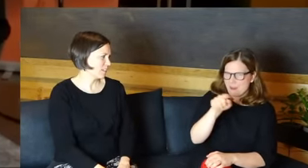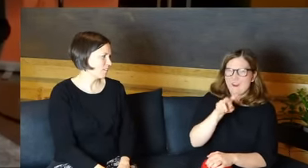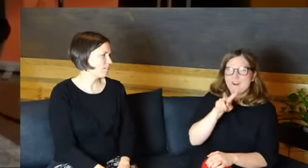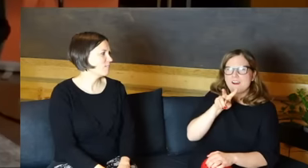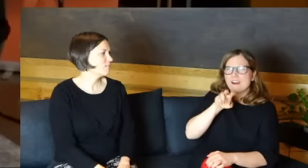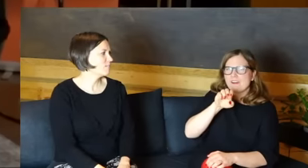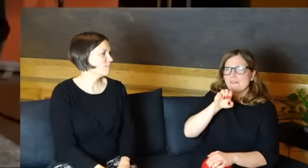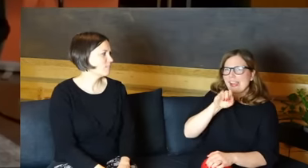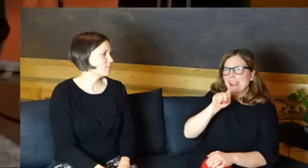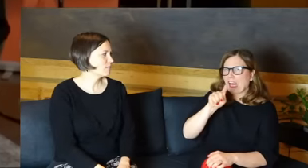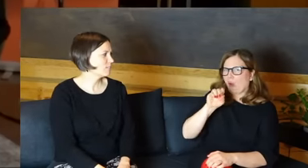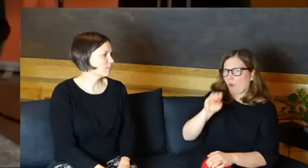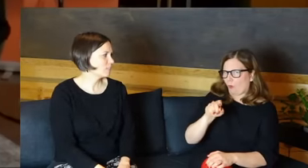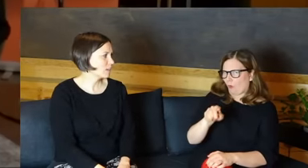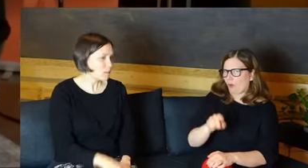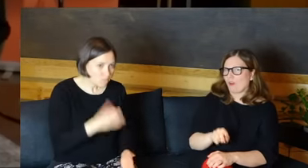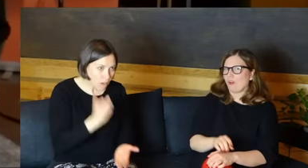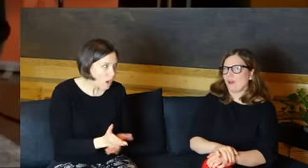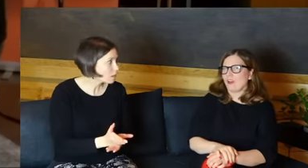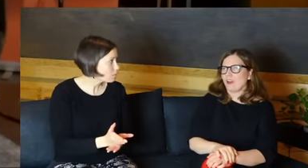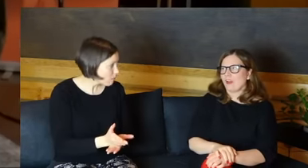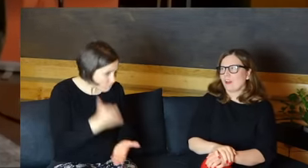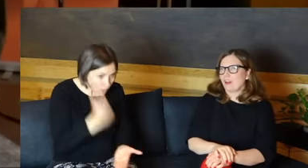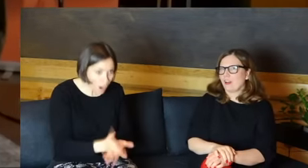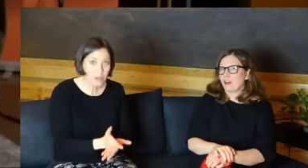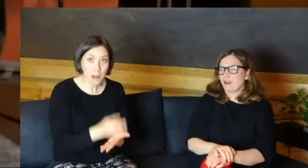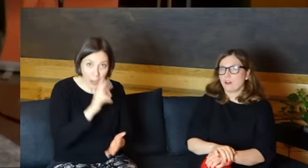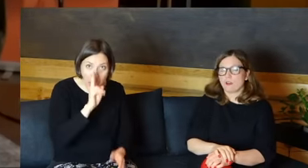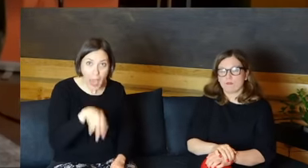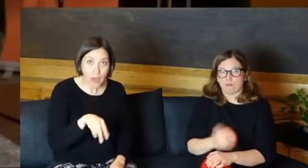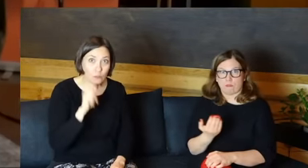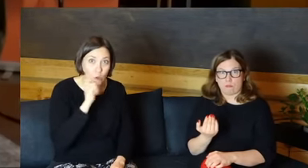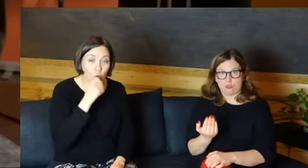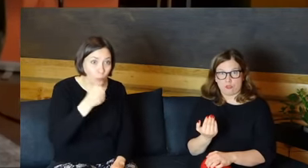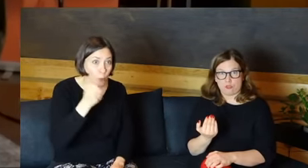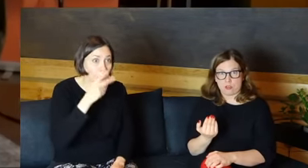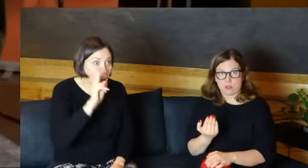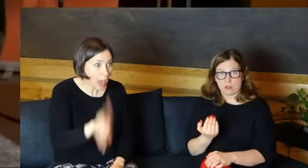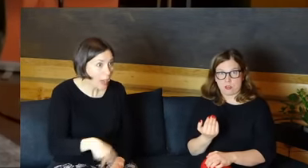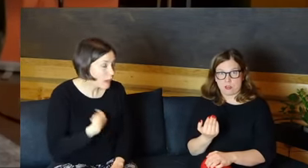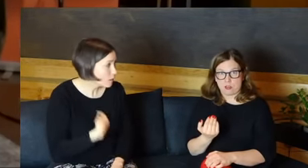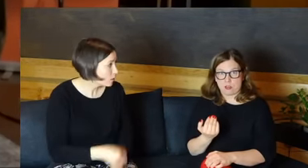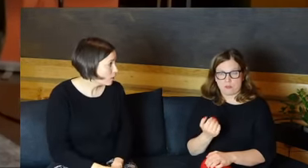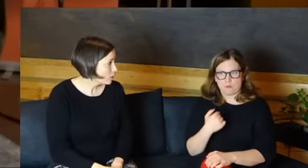ehkä. Mä oon ihan varma. Oota, mun pitää katsoa tätä.